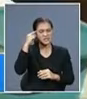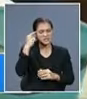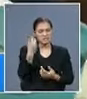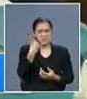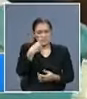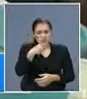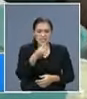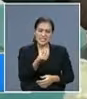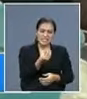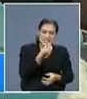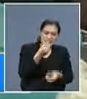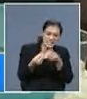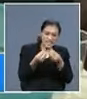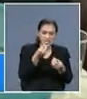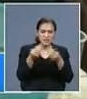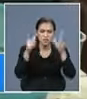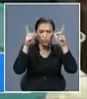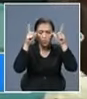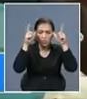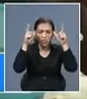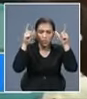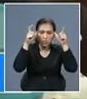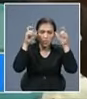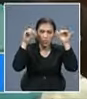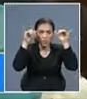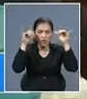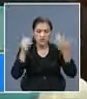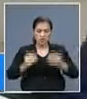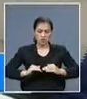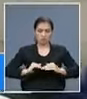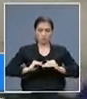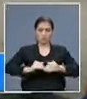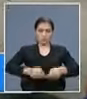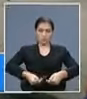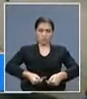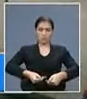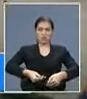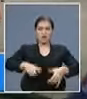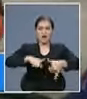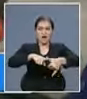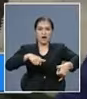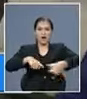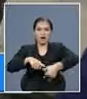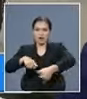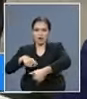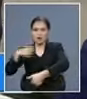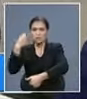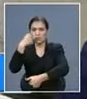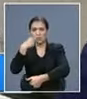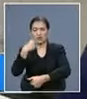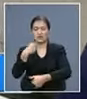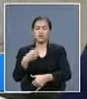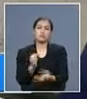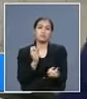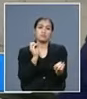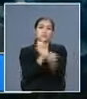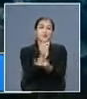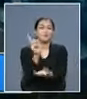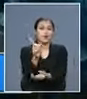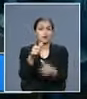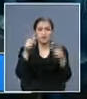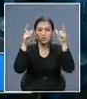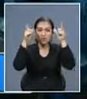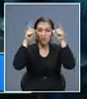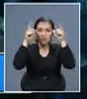มากเลยทำให้มีการฆ่าวัวควายที่ตั้งท้องกันสูงนะครับและทำให้การขยายพันธุ์ของวัวควายก็ลดน้อยลงทุกวัน